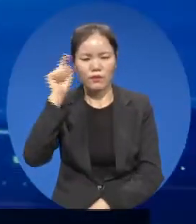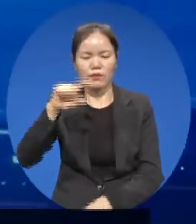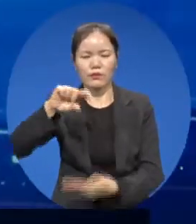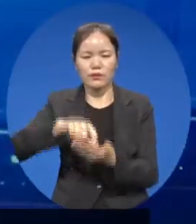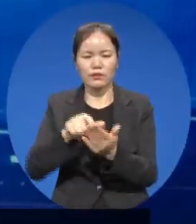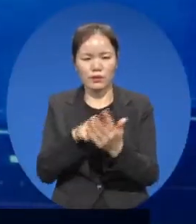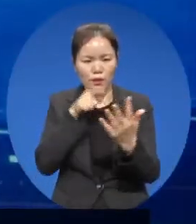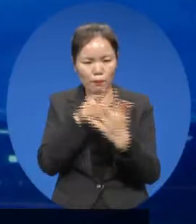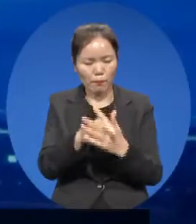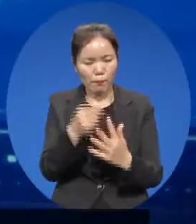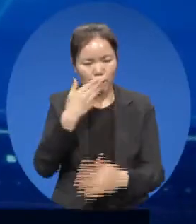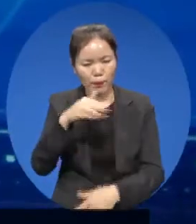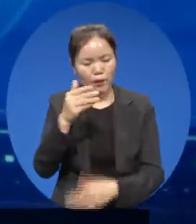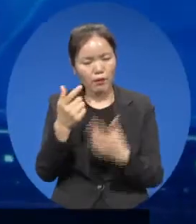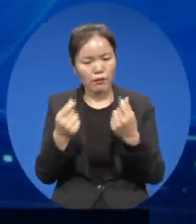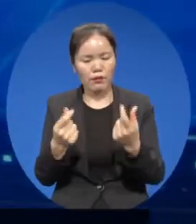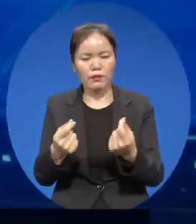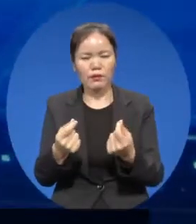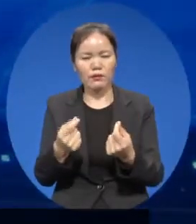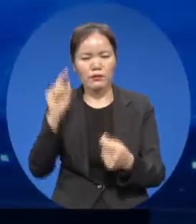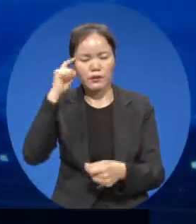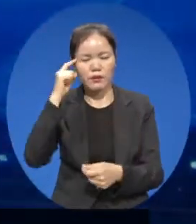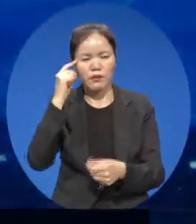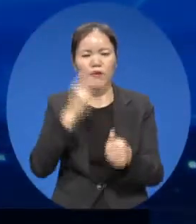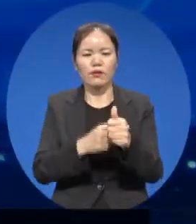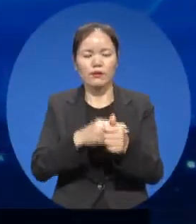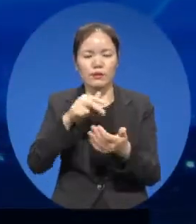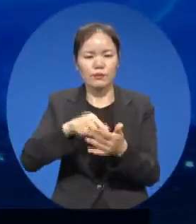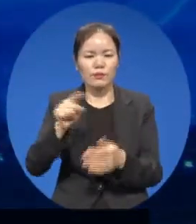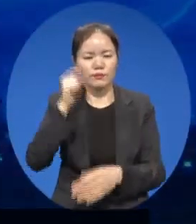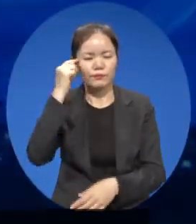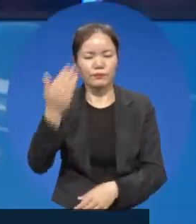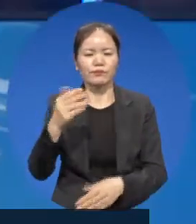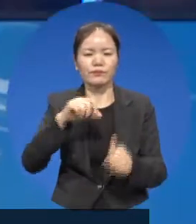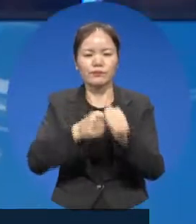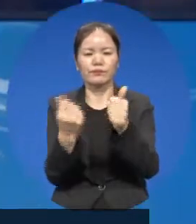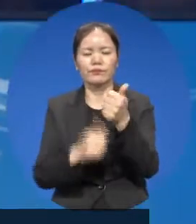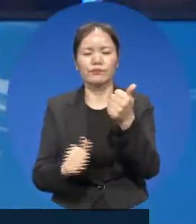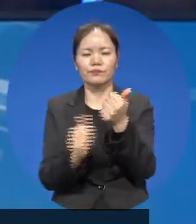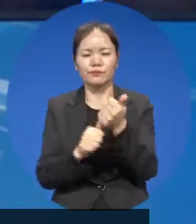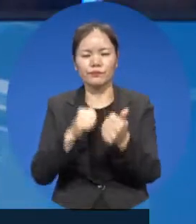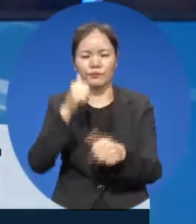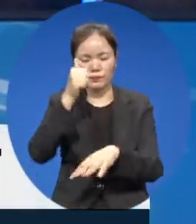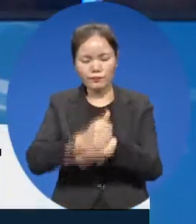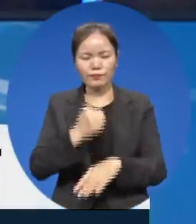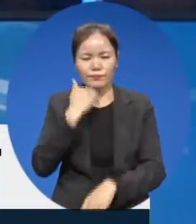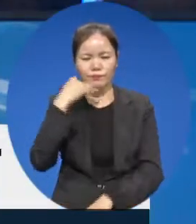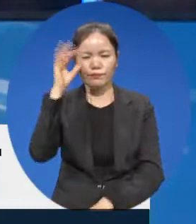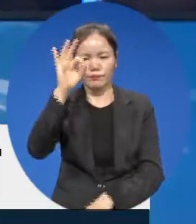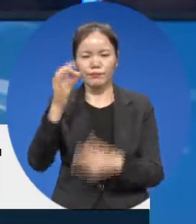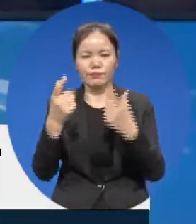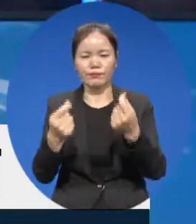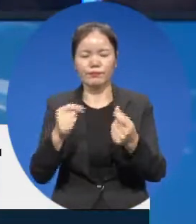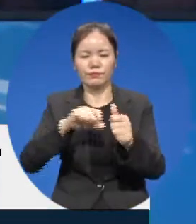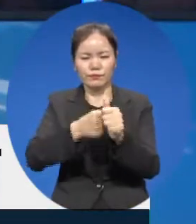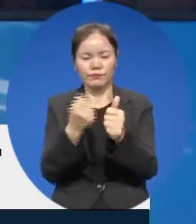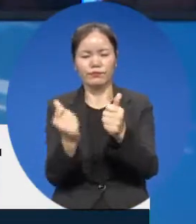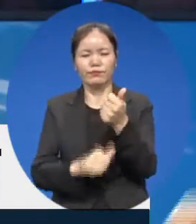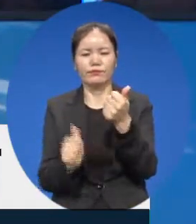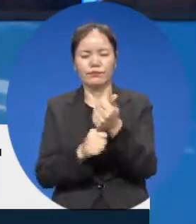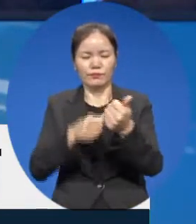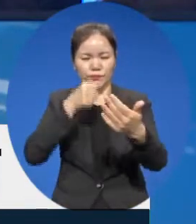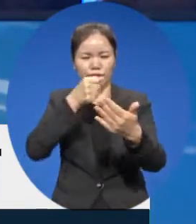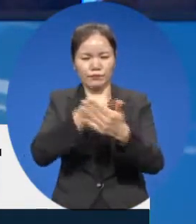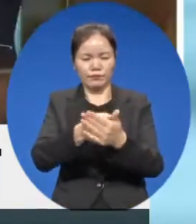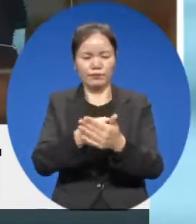이렇게 좀 생각이 되기도 하는데 교수님 보시기에 어떻습니까 일단 징계위원회의 결과를 지켜볼 거라고 저는 봅니다 생겨 교회가 어떤 결과가 나올지 를